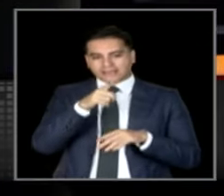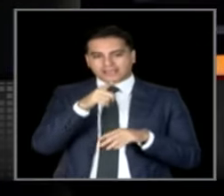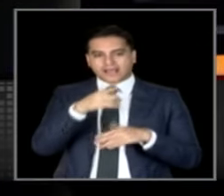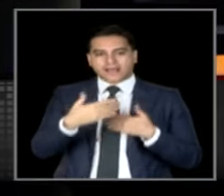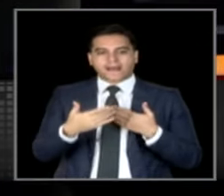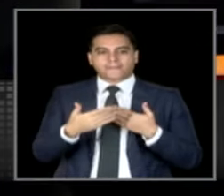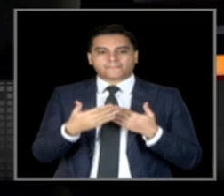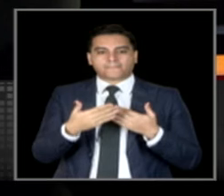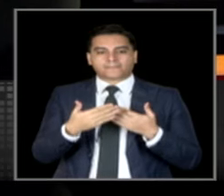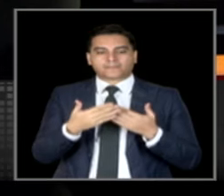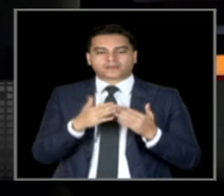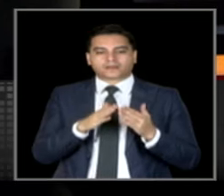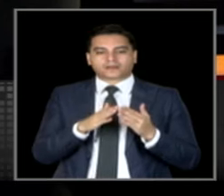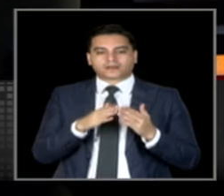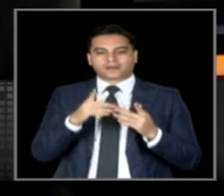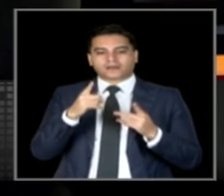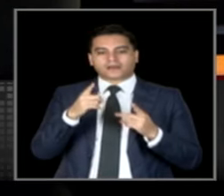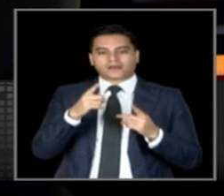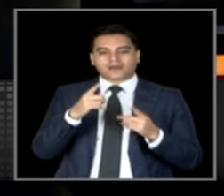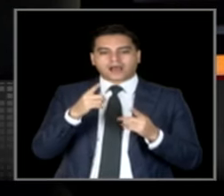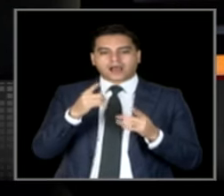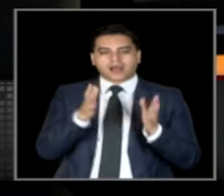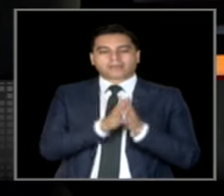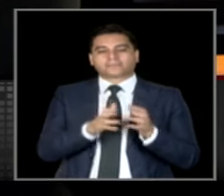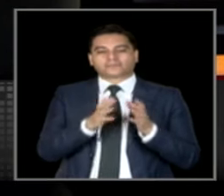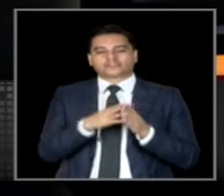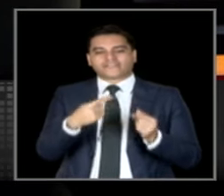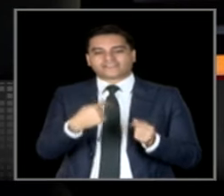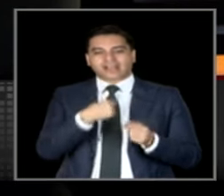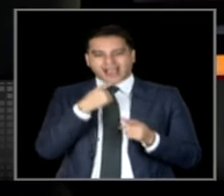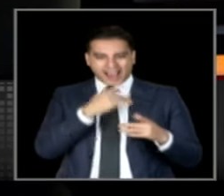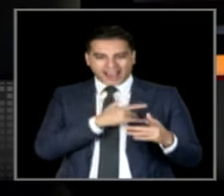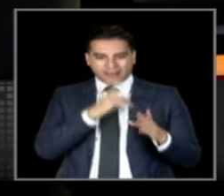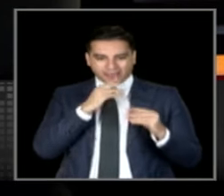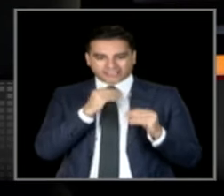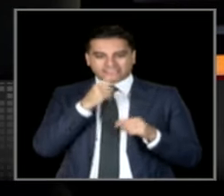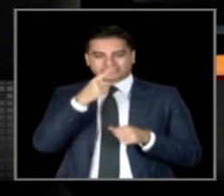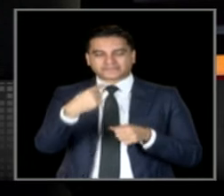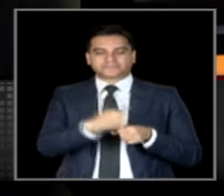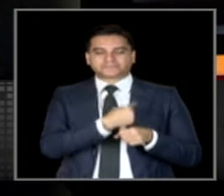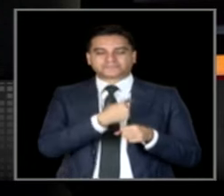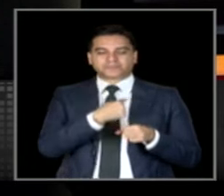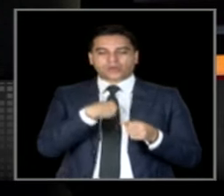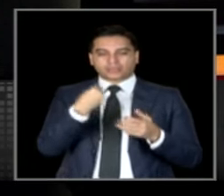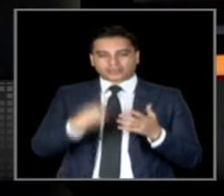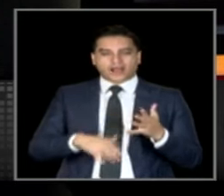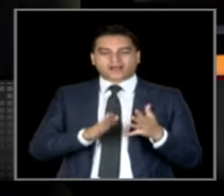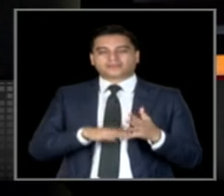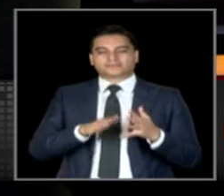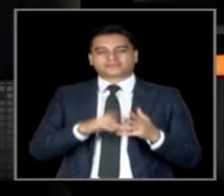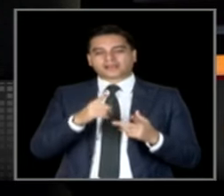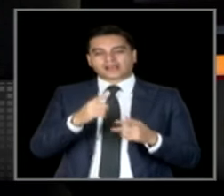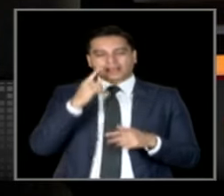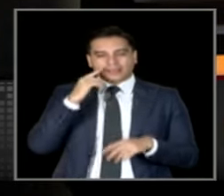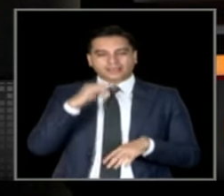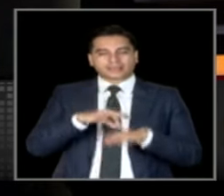قصيدة في العشق الإلهي والسمو والارتقاء بالنفس البشرية،